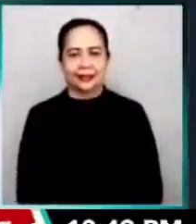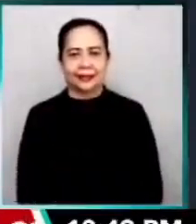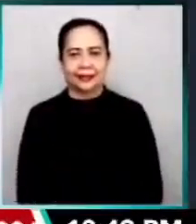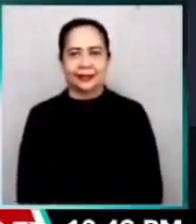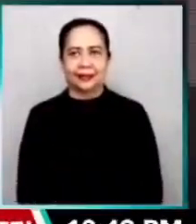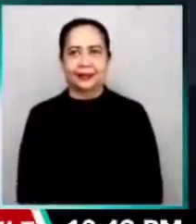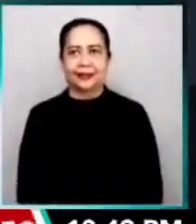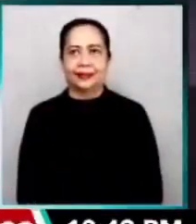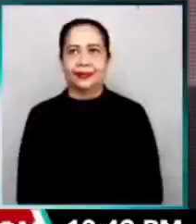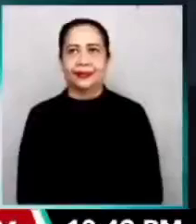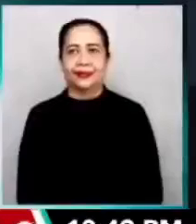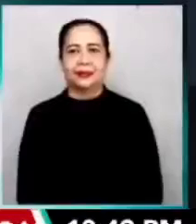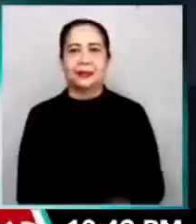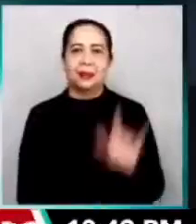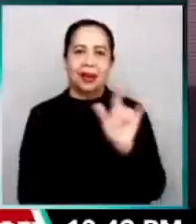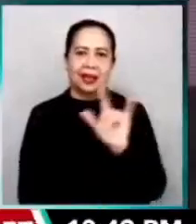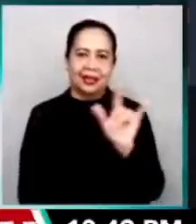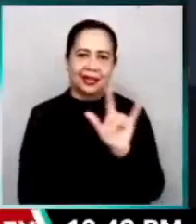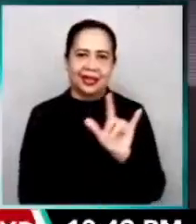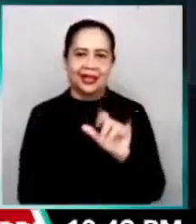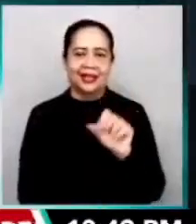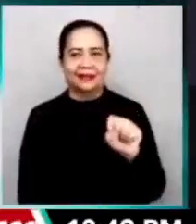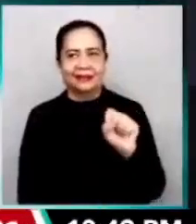mahal kita, yeah.